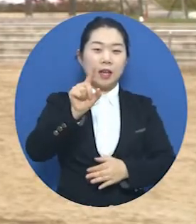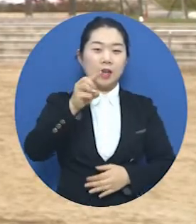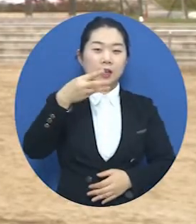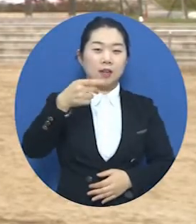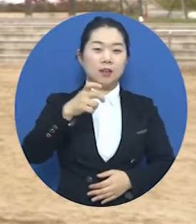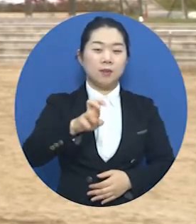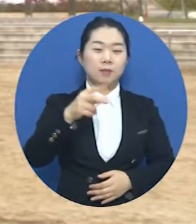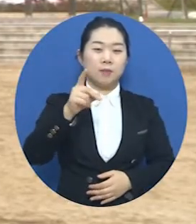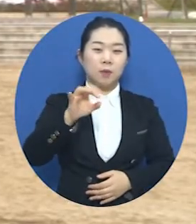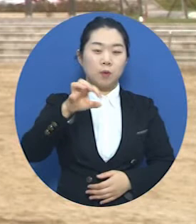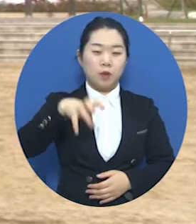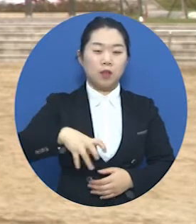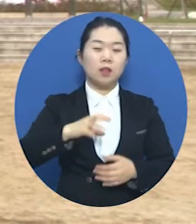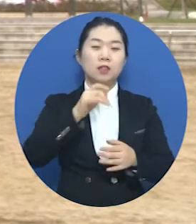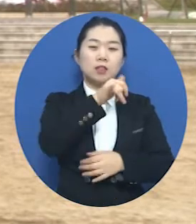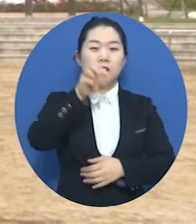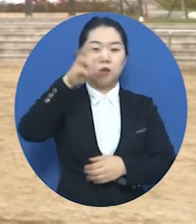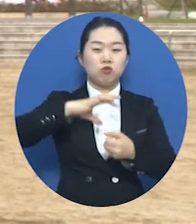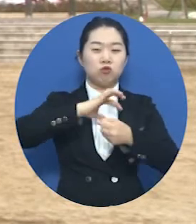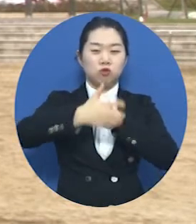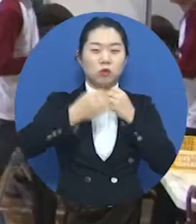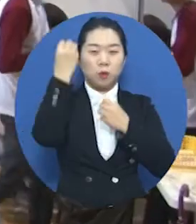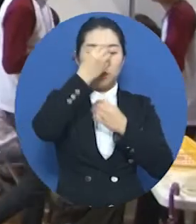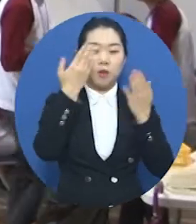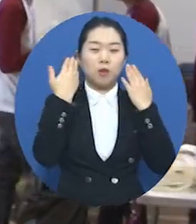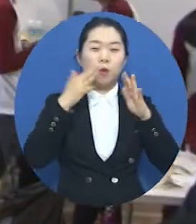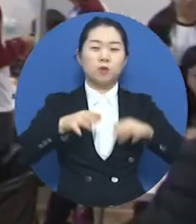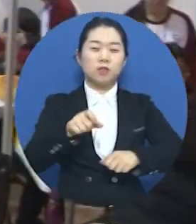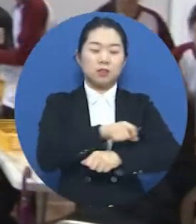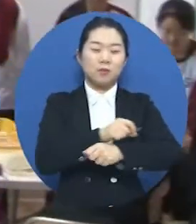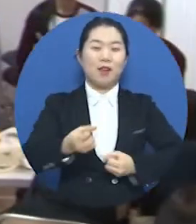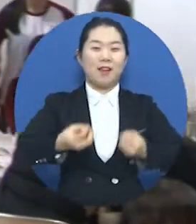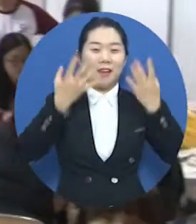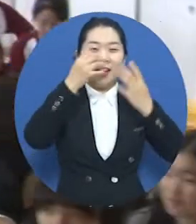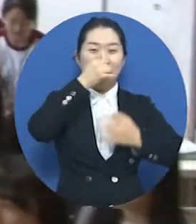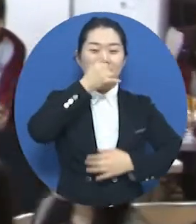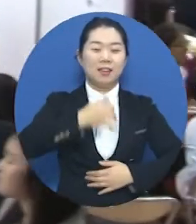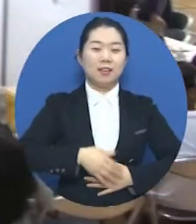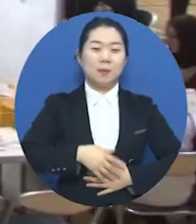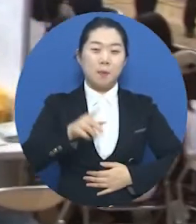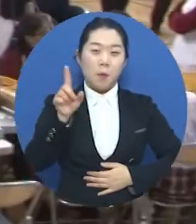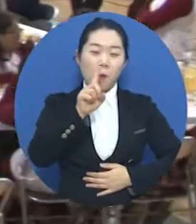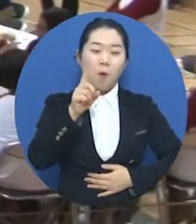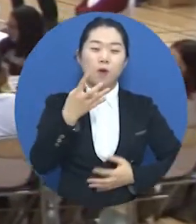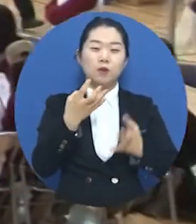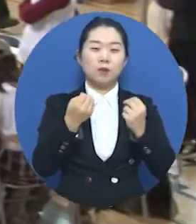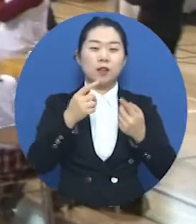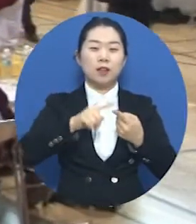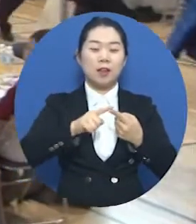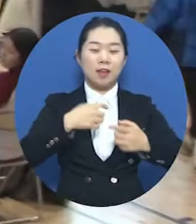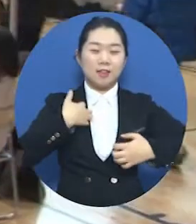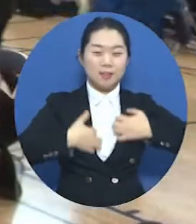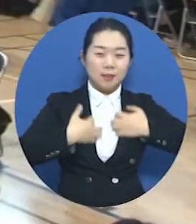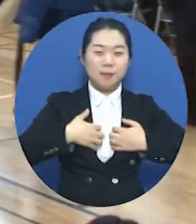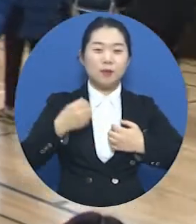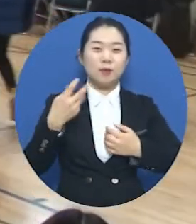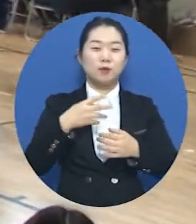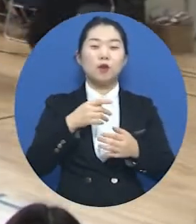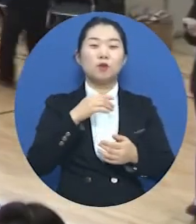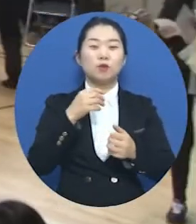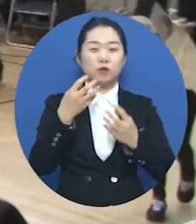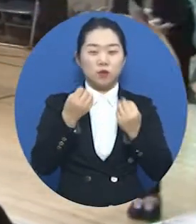세종특별자치시 아름동에 위치한 세종국제고등학교, 오늘 아주 특별한 행사가 열린다고 하는데요. 바로 수학에 대한